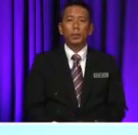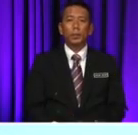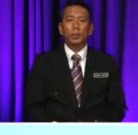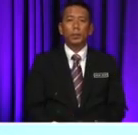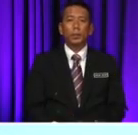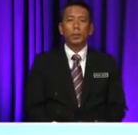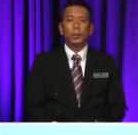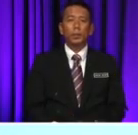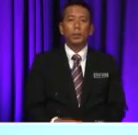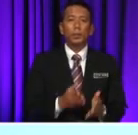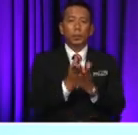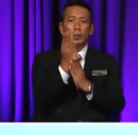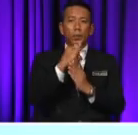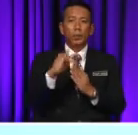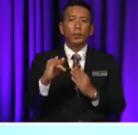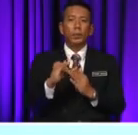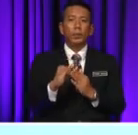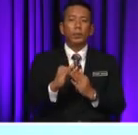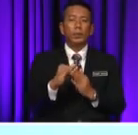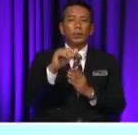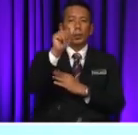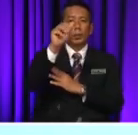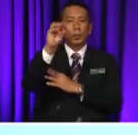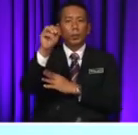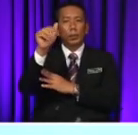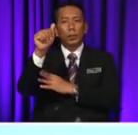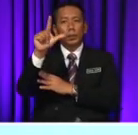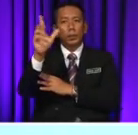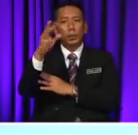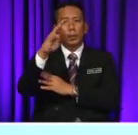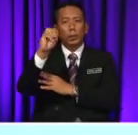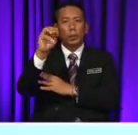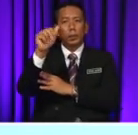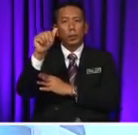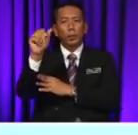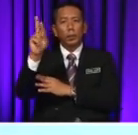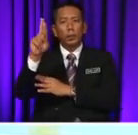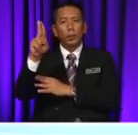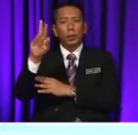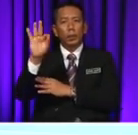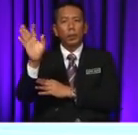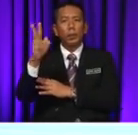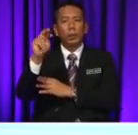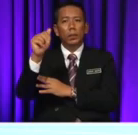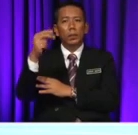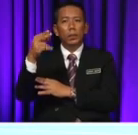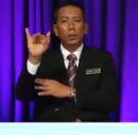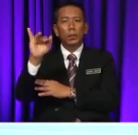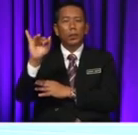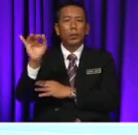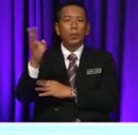yang seterusnya adalah Amar ma'ruf nahi mungkar oke yang seterusnya